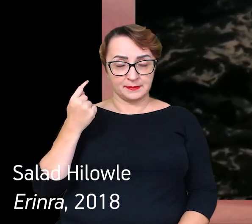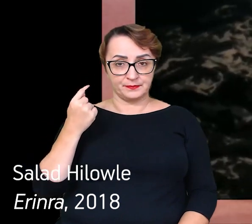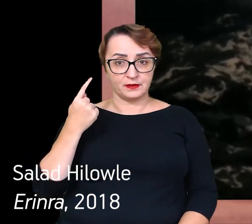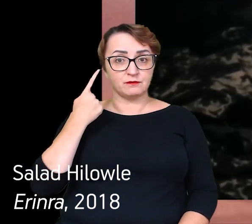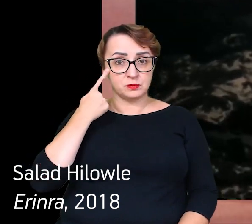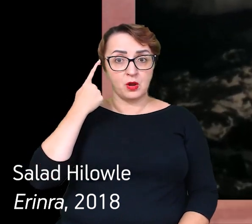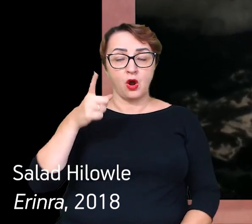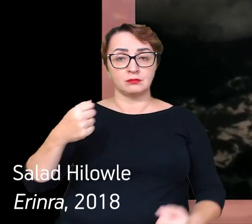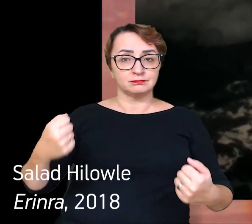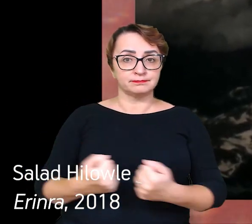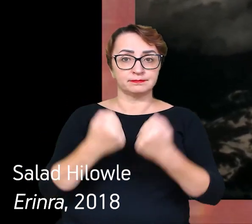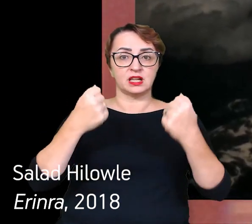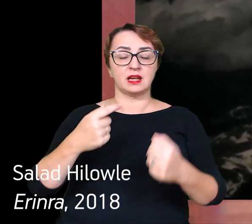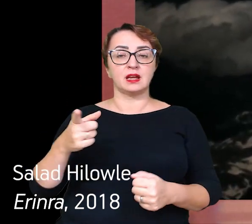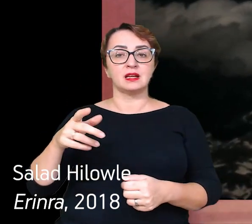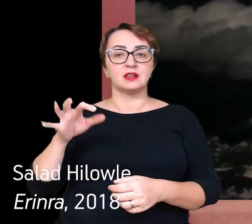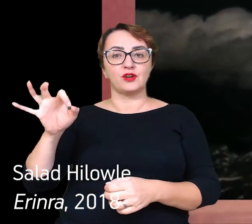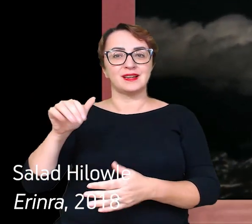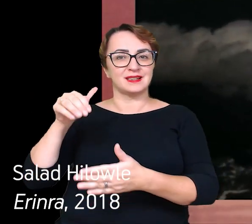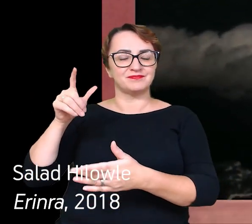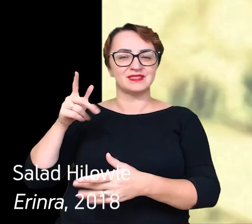zwyczaje właśnie nowo przybyłych emigrantów